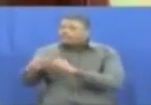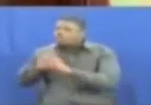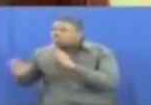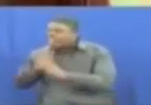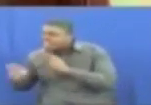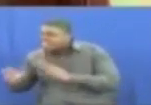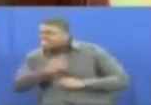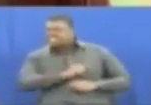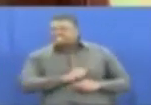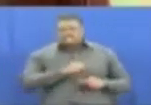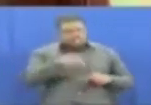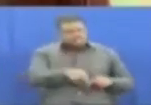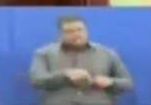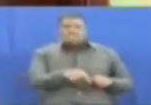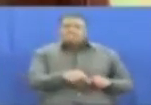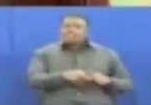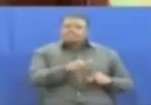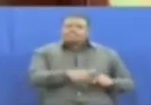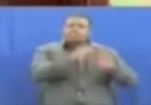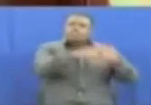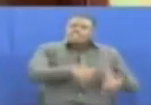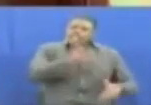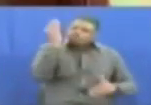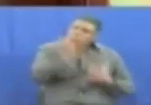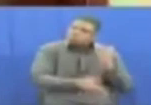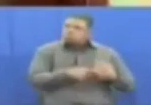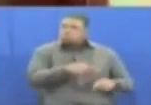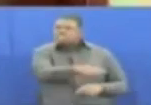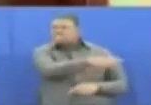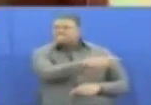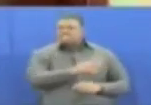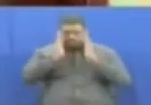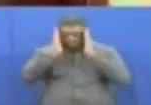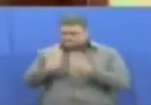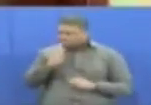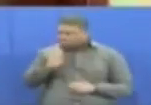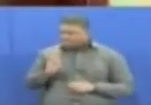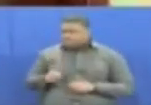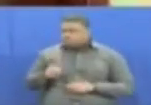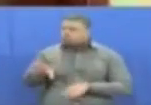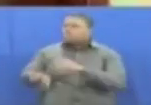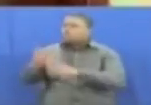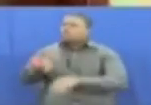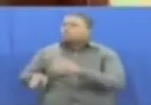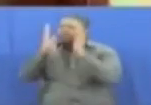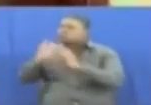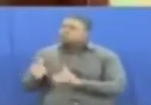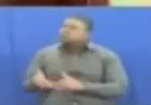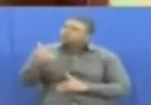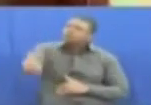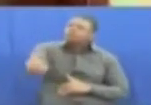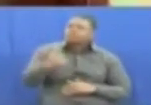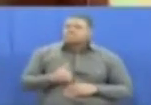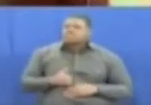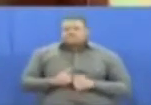bunge la mwisho, Mheshimiwa Spika, kuelekea uchaguzi mkuu. Kwa nilikuwa